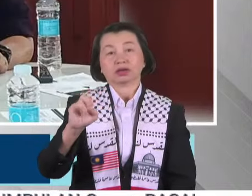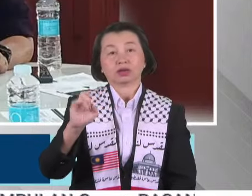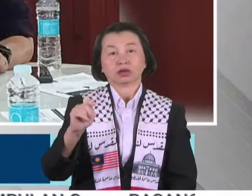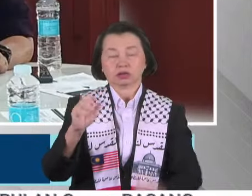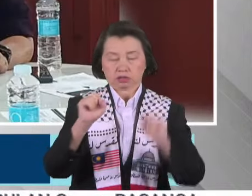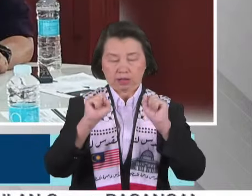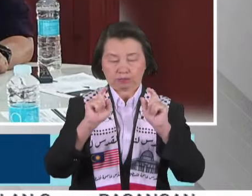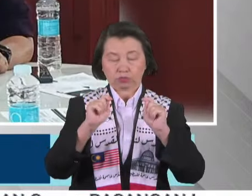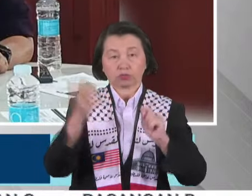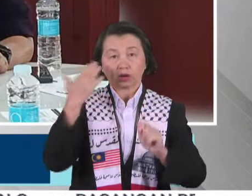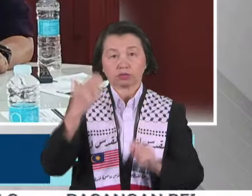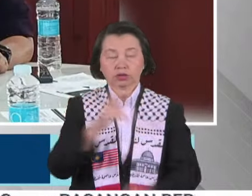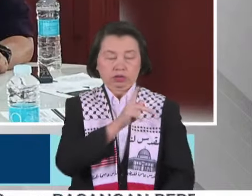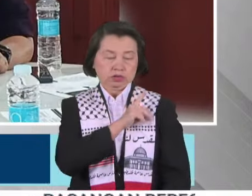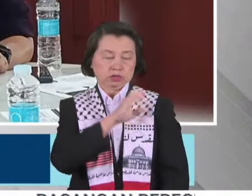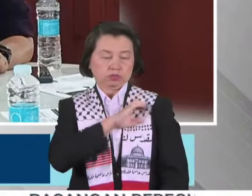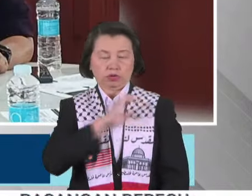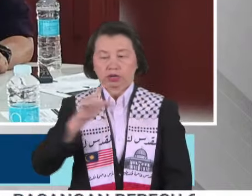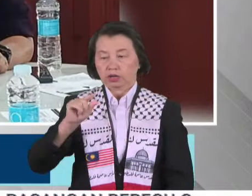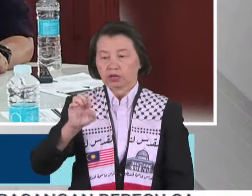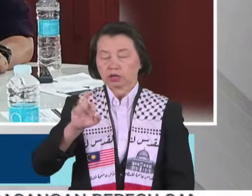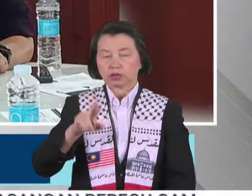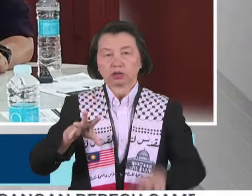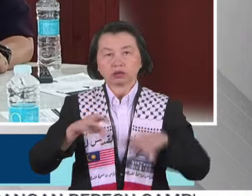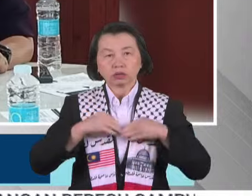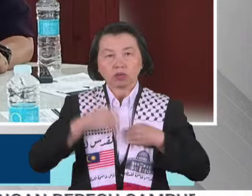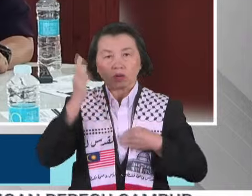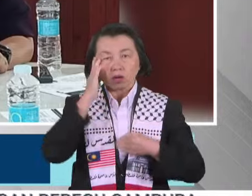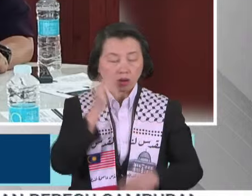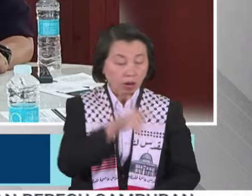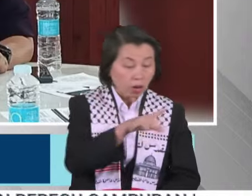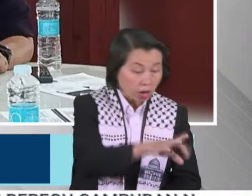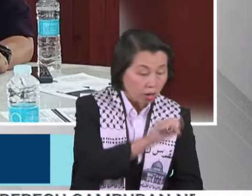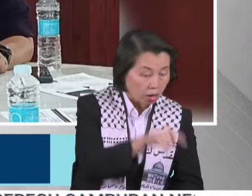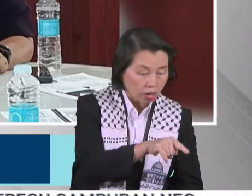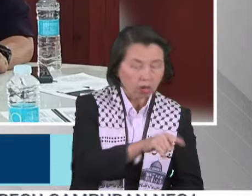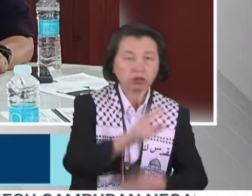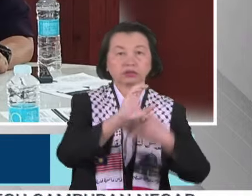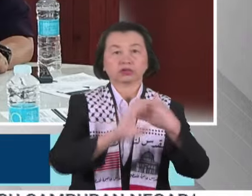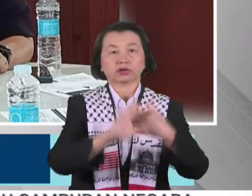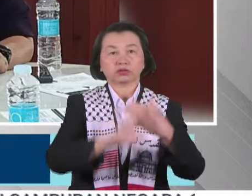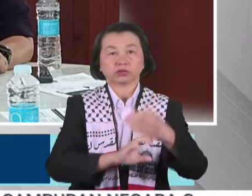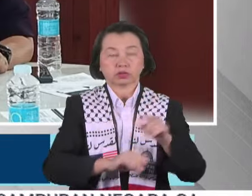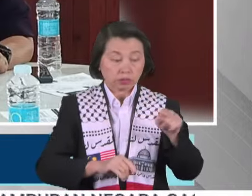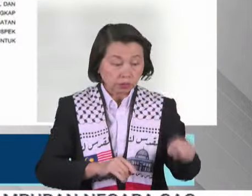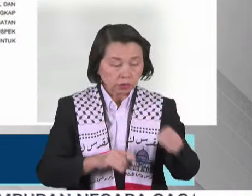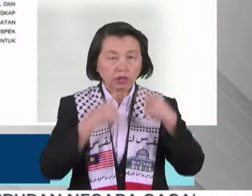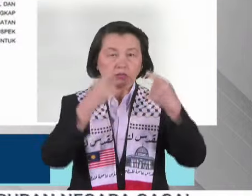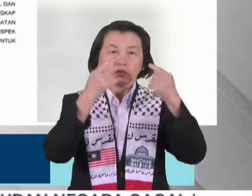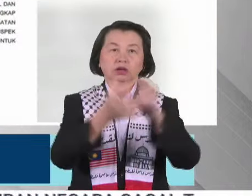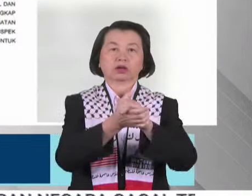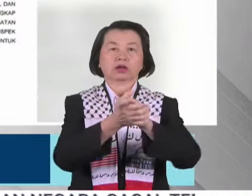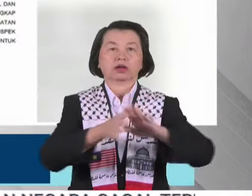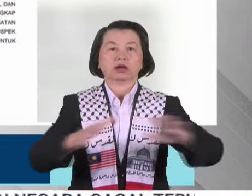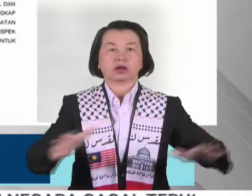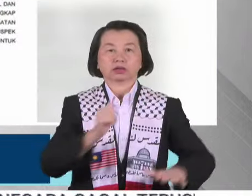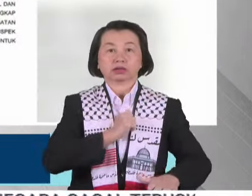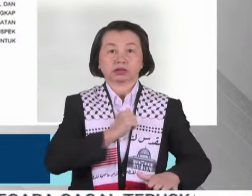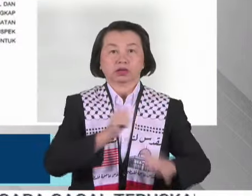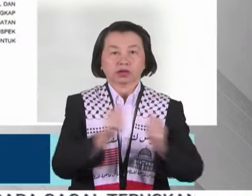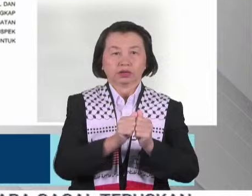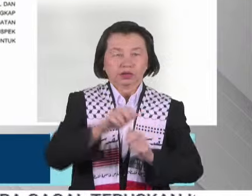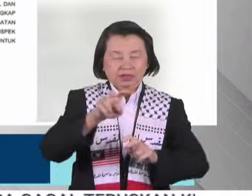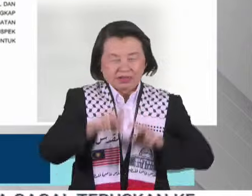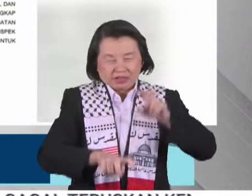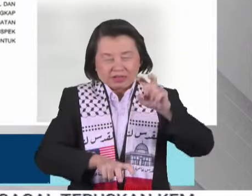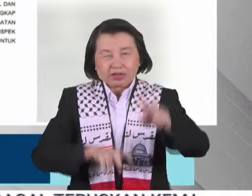Menurut Ketua Polis Daerah Greek, pihaknya terima maklumat kejadian penemuan mangsa yang ditemukan cedera. Mangsa berjaya selamatkan diri dengan